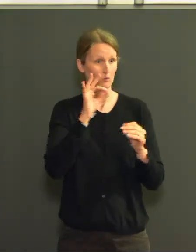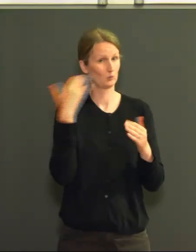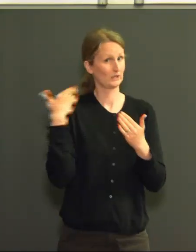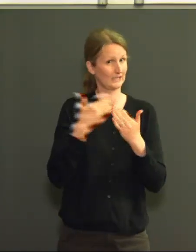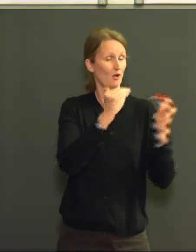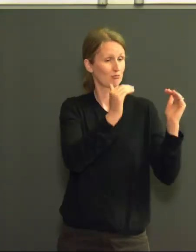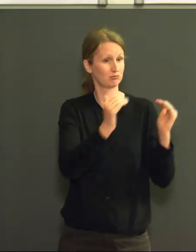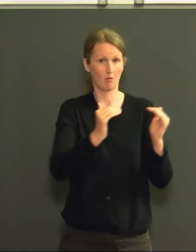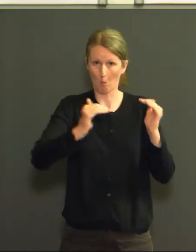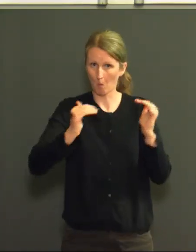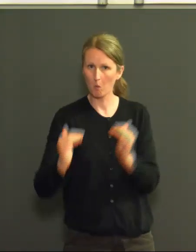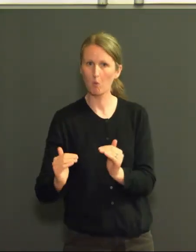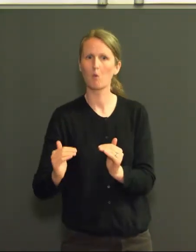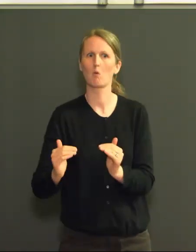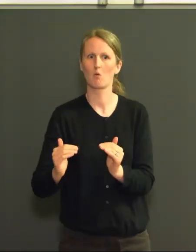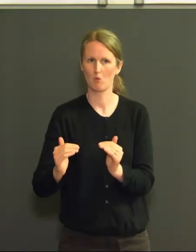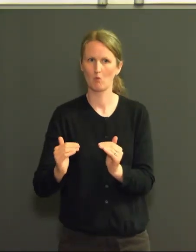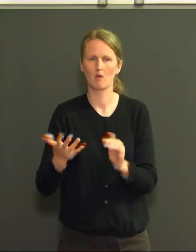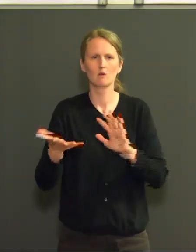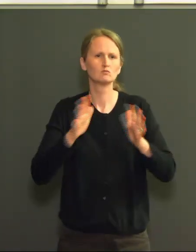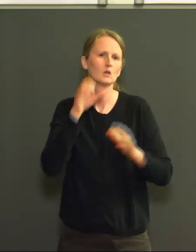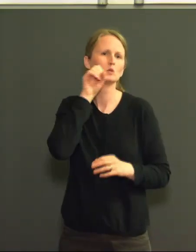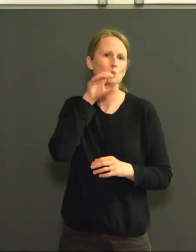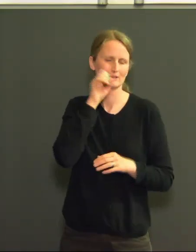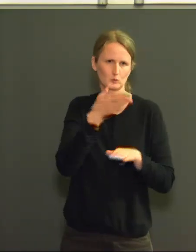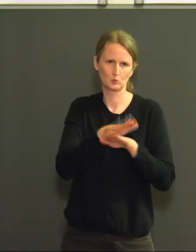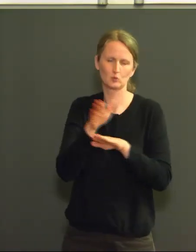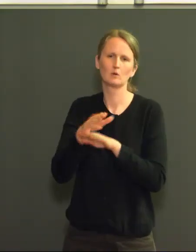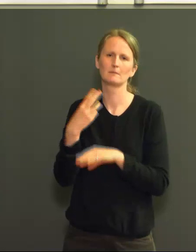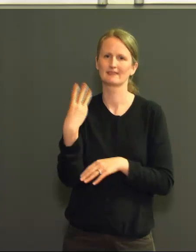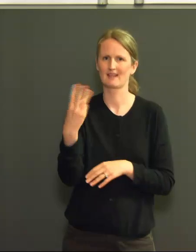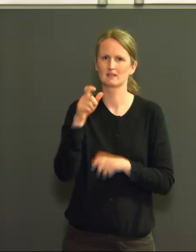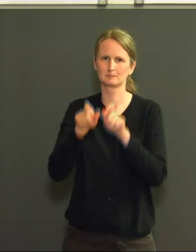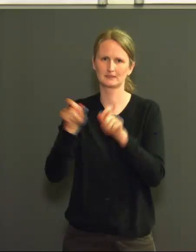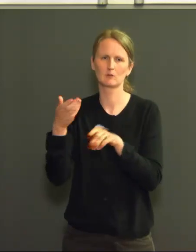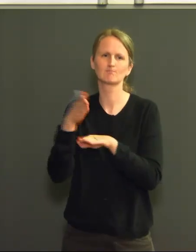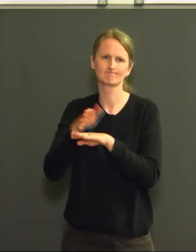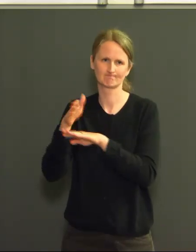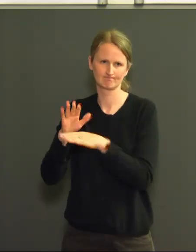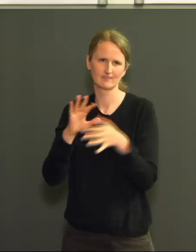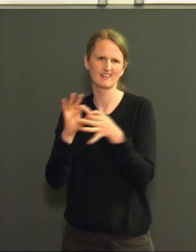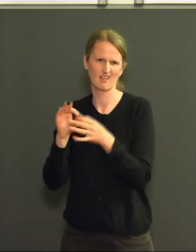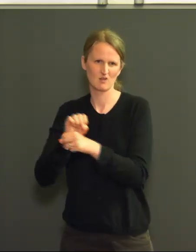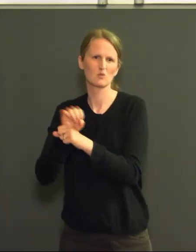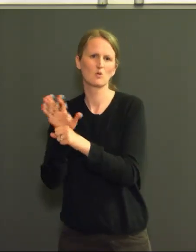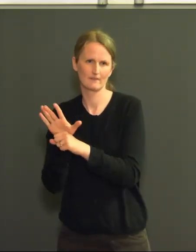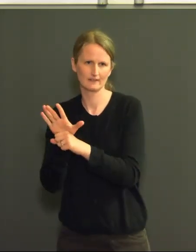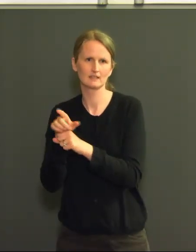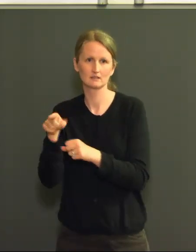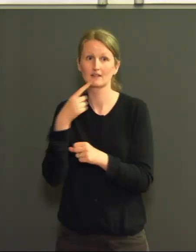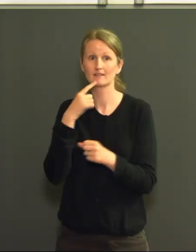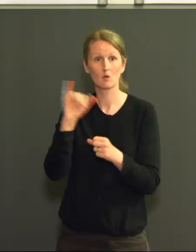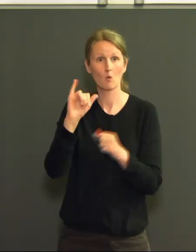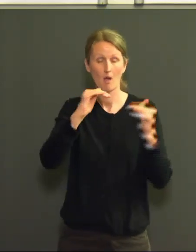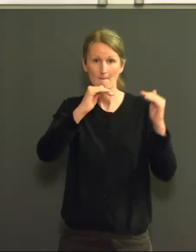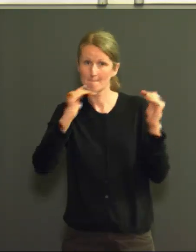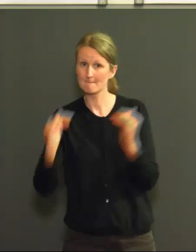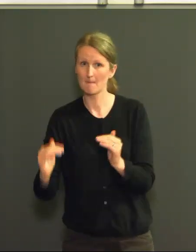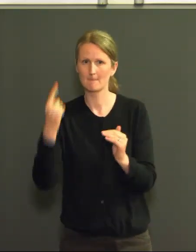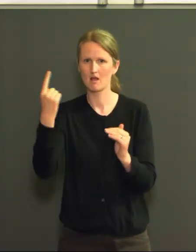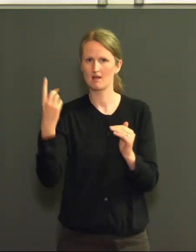actuellement 13 décès par jour, ce qui est un tiers de moins que ce que nous connaissions la semaine précédente. Ces